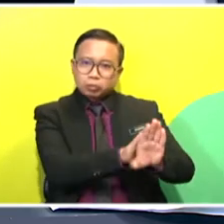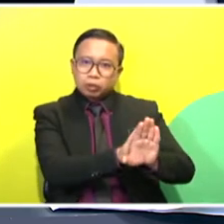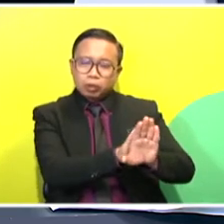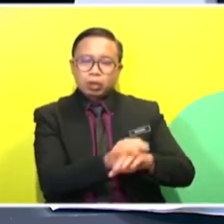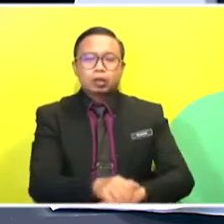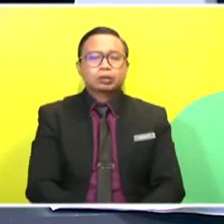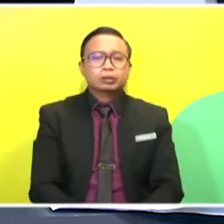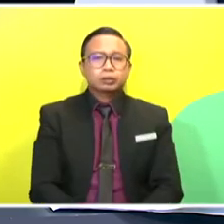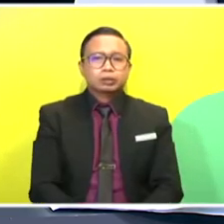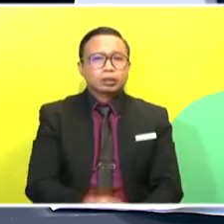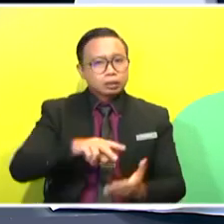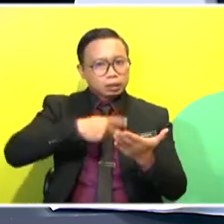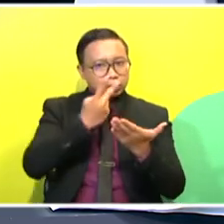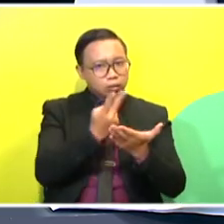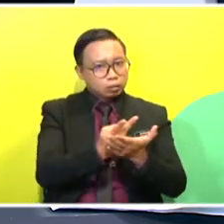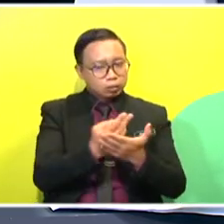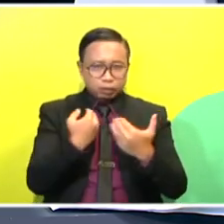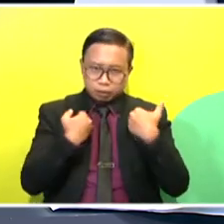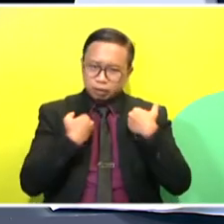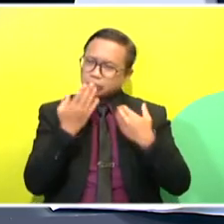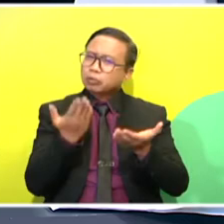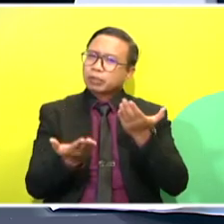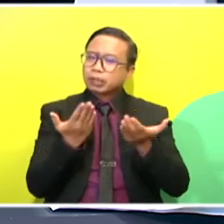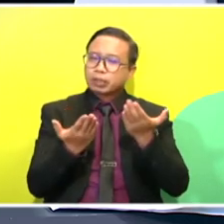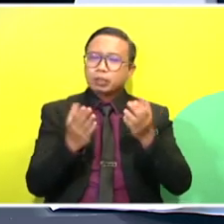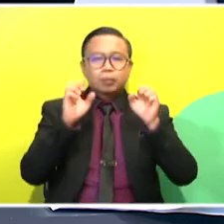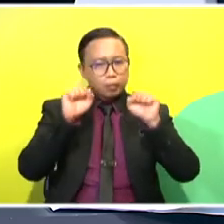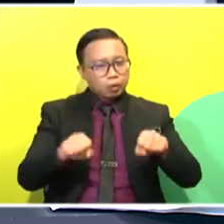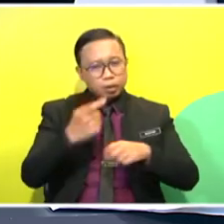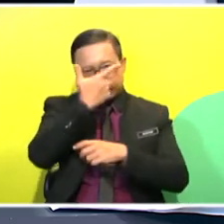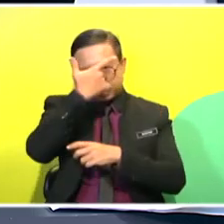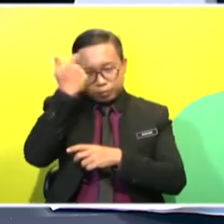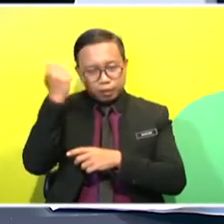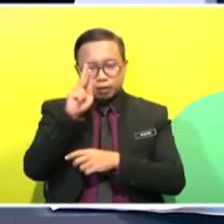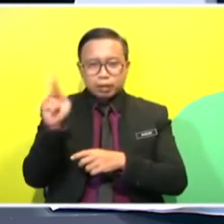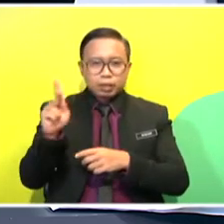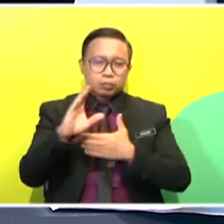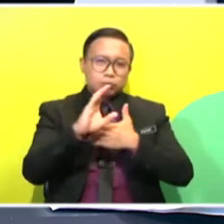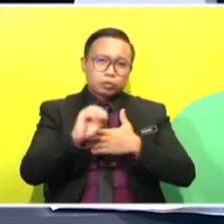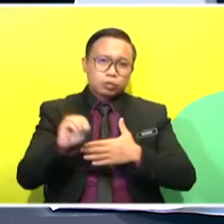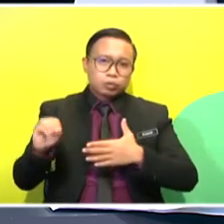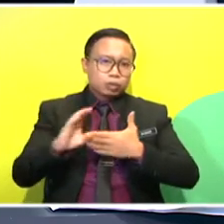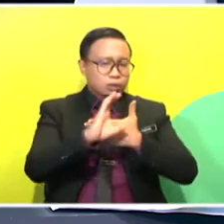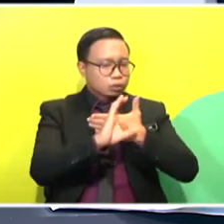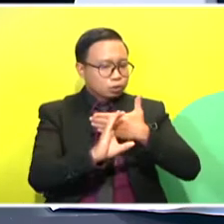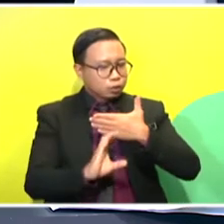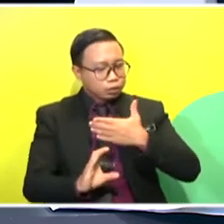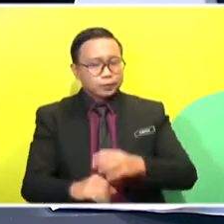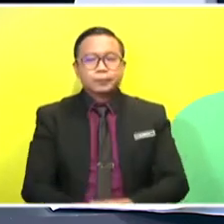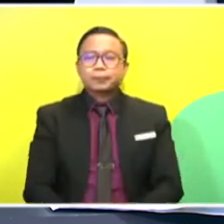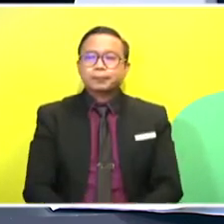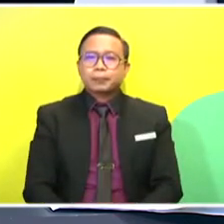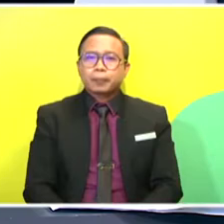ada yang terjatuh. Jadi itu akan boleh menyebabkan kecederaan kepada murid. Jadi apabila kita